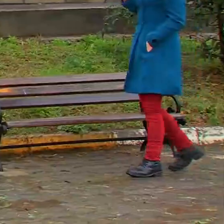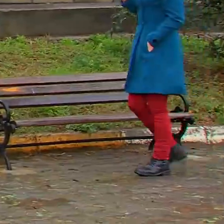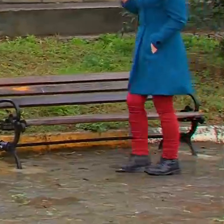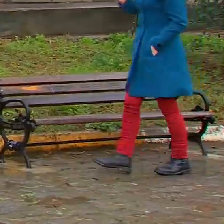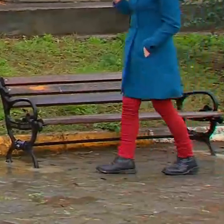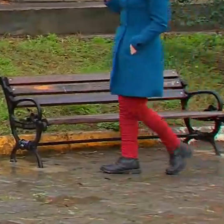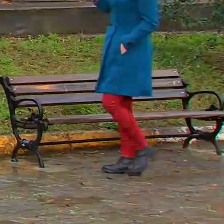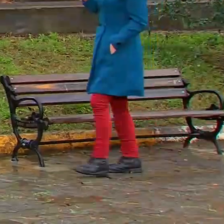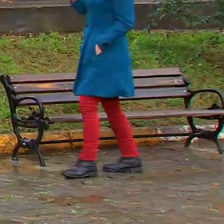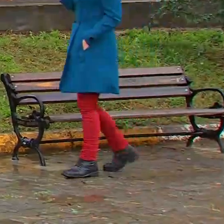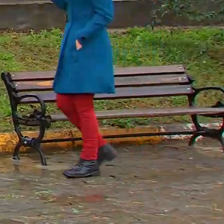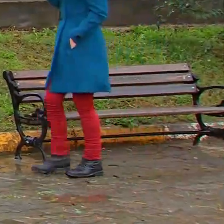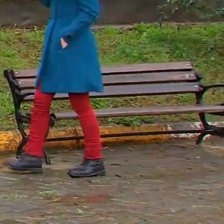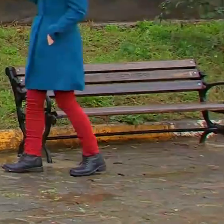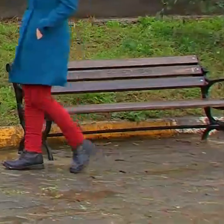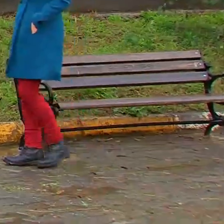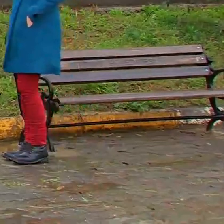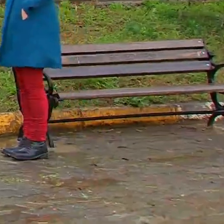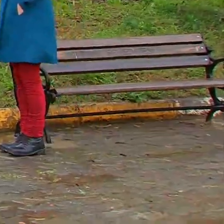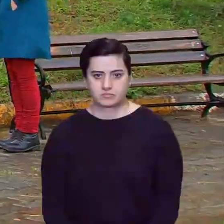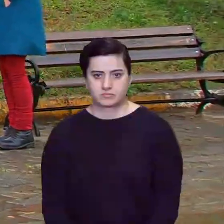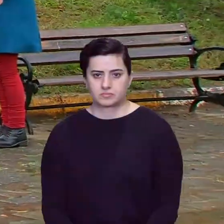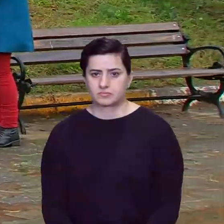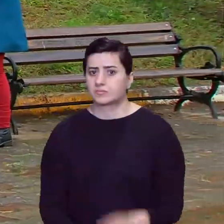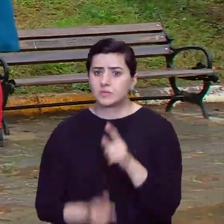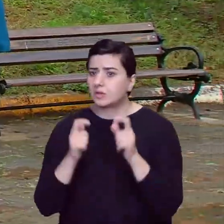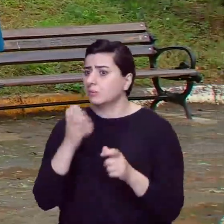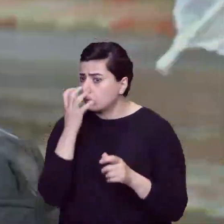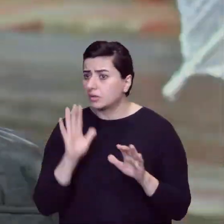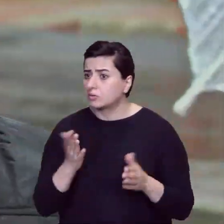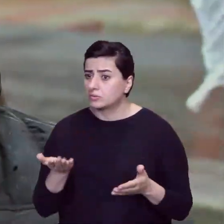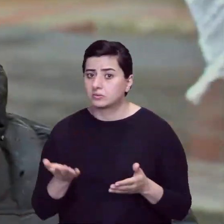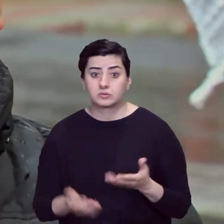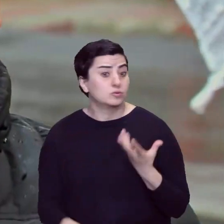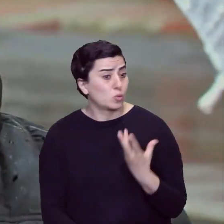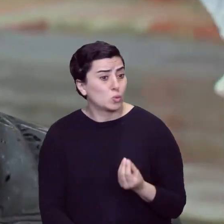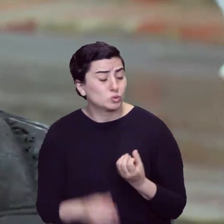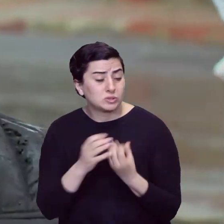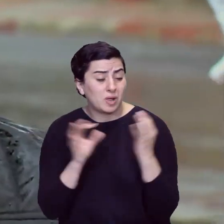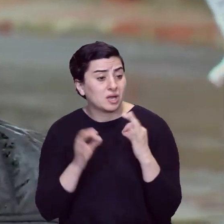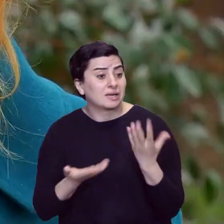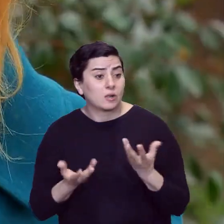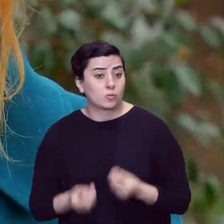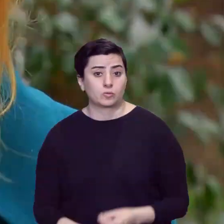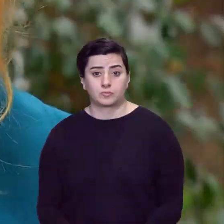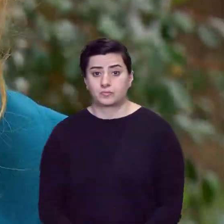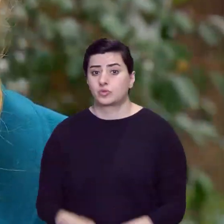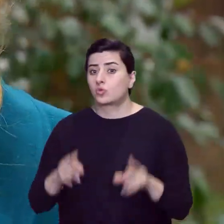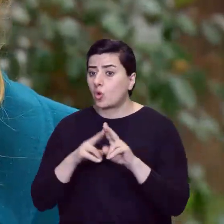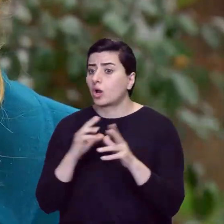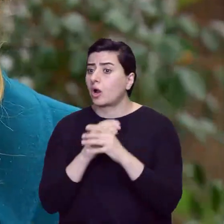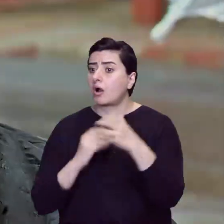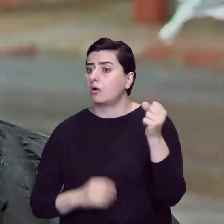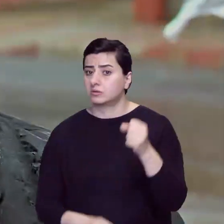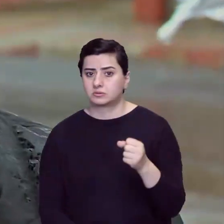Bunda elinde şemsiyeyle yürüyor. Alper geldi olduğu yere. Nerede kaldın Alper? Ne var Funda sabah sabah? Hayırdır ya? Koray'ı